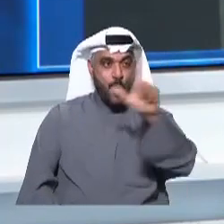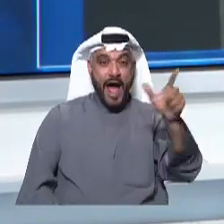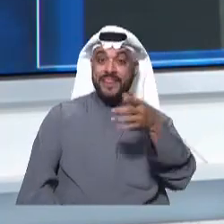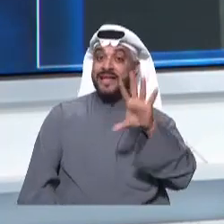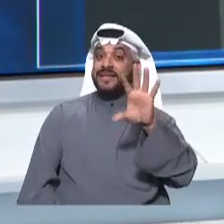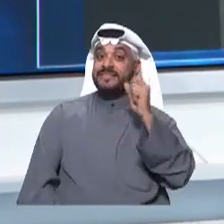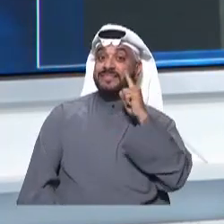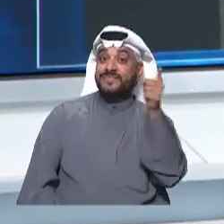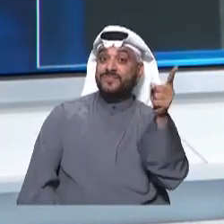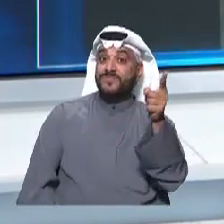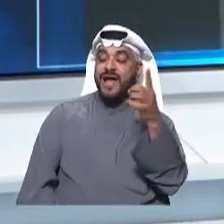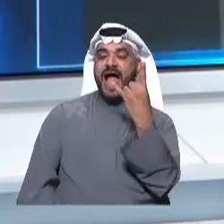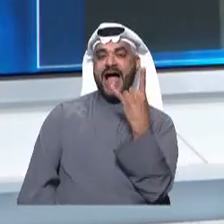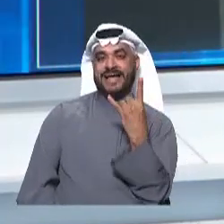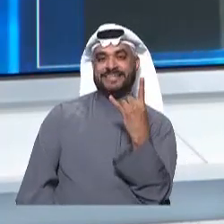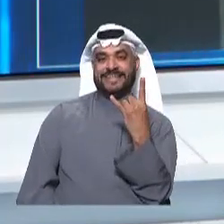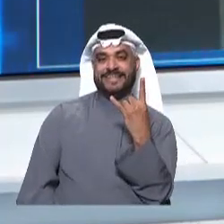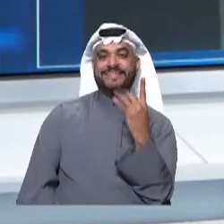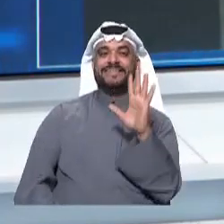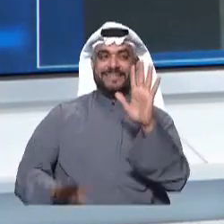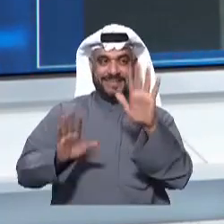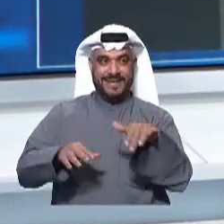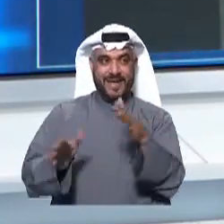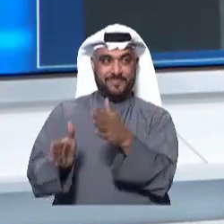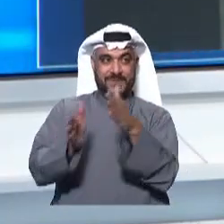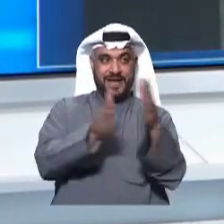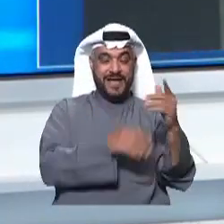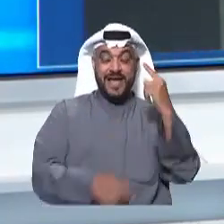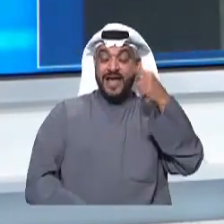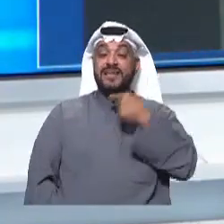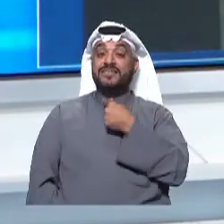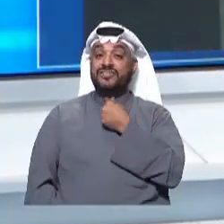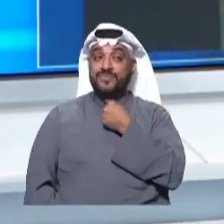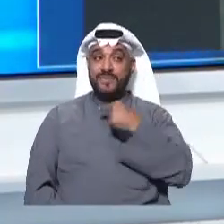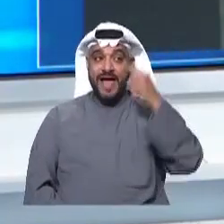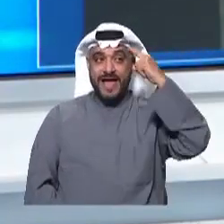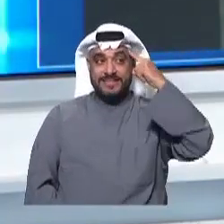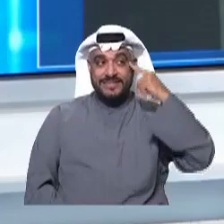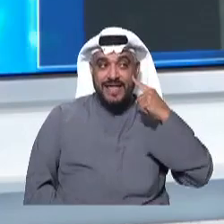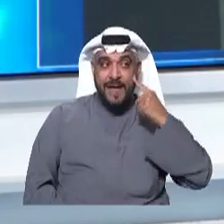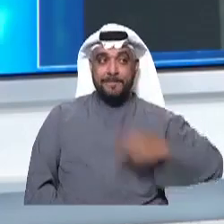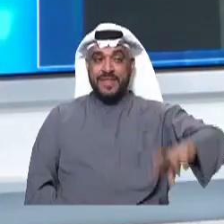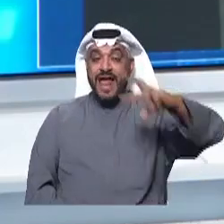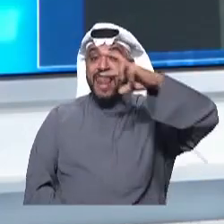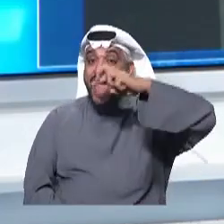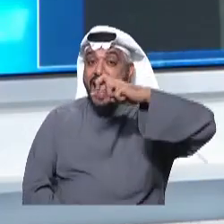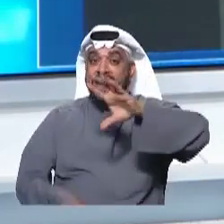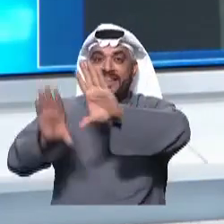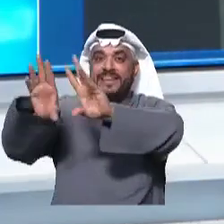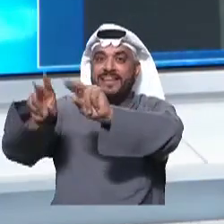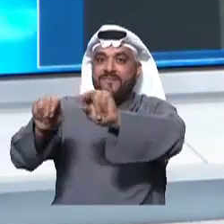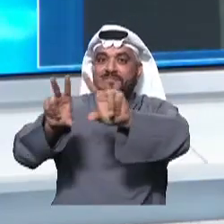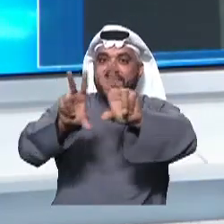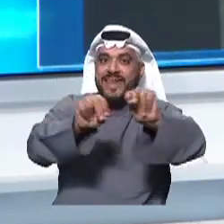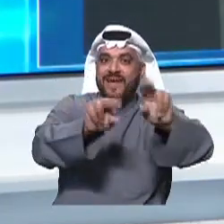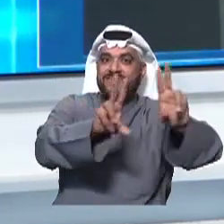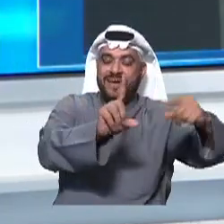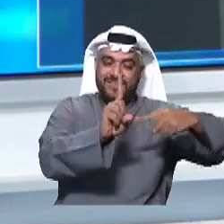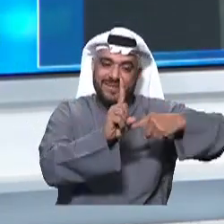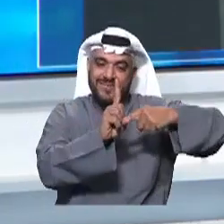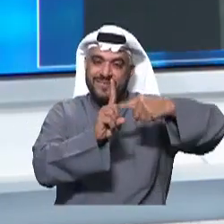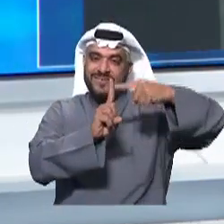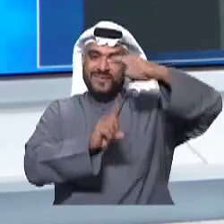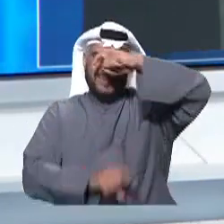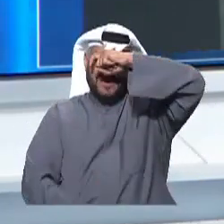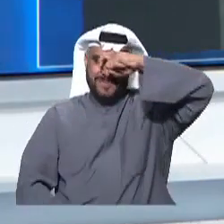جزئيا مع درجات حرارة من 20 إلى 19 لأعلى حرارة، ومن 10 إلى 9 درجات لأدنى حرارة. تنخفض معنا درجات